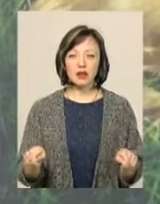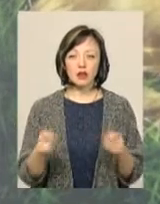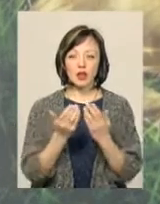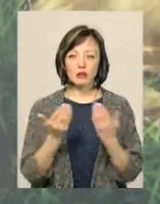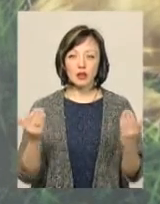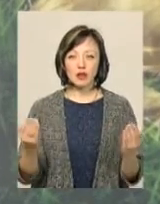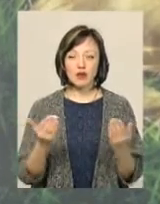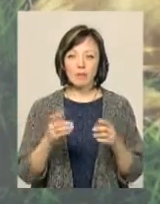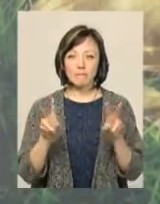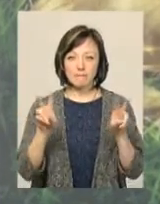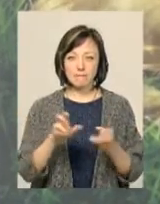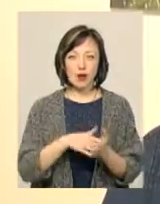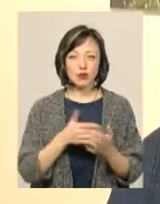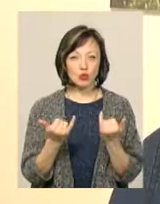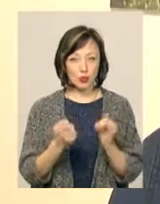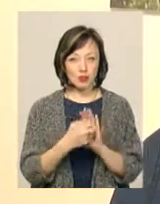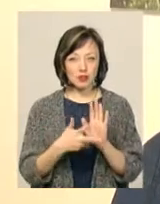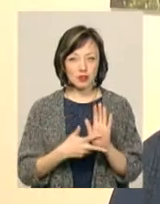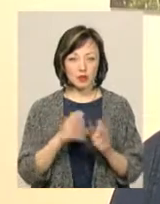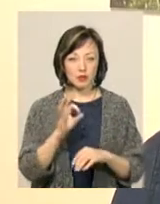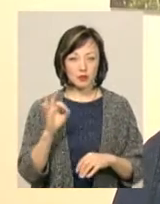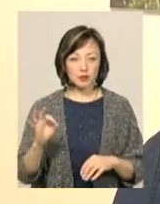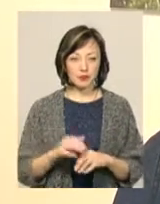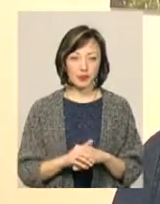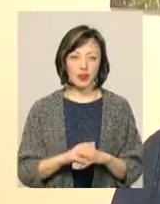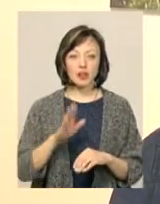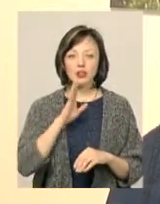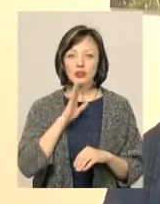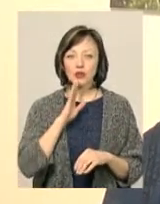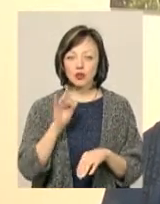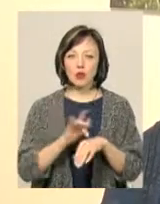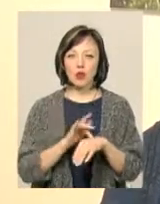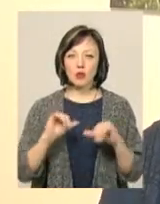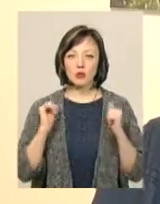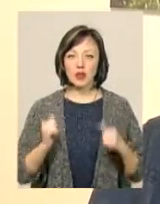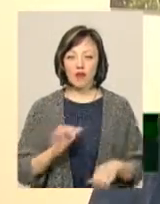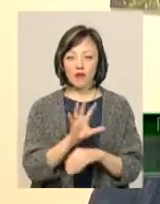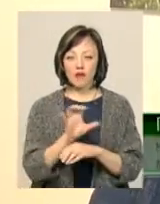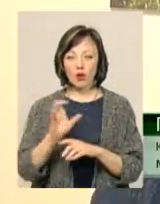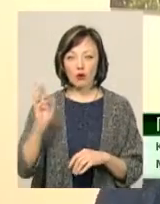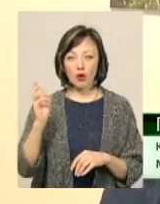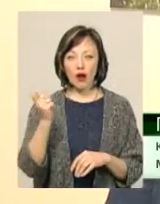сьогодні о 18-й годині. Жіночим оголеним тілом в фотографії харків'ян